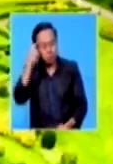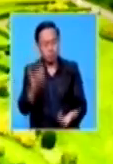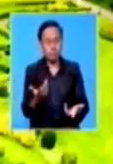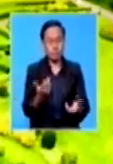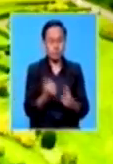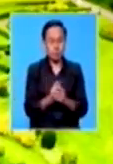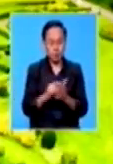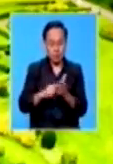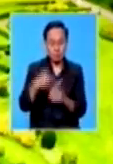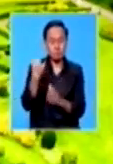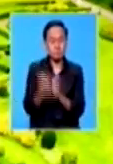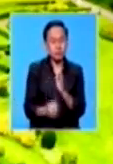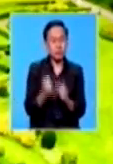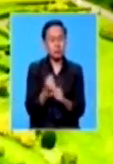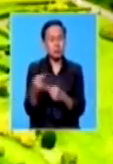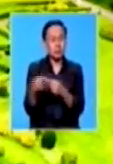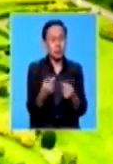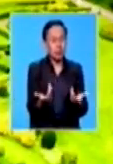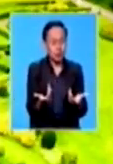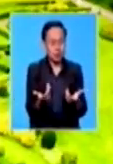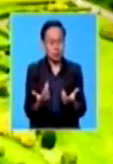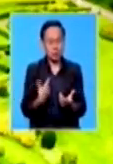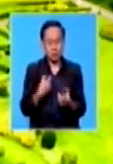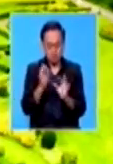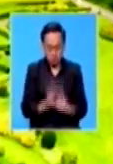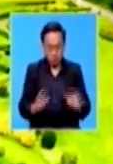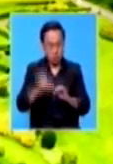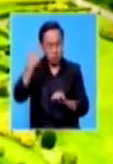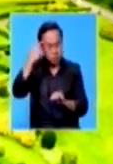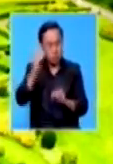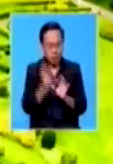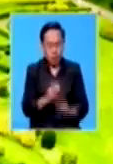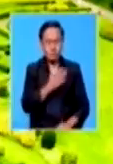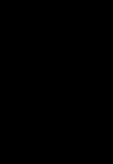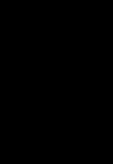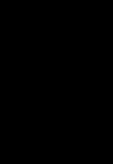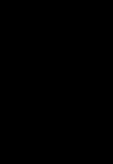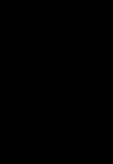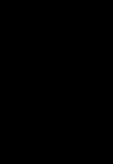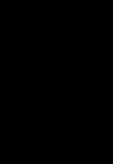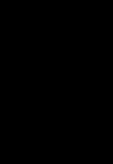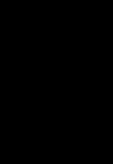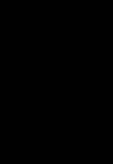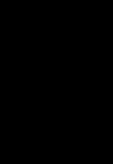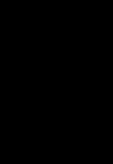เริ่มต้นไม่ถูกจะทำได้ไงอ่ะนะแต่เราก็จะเสียมิตรหรือเปล่าก็ไม่รู้ค่อยๆทำไปนะครับ